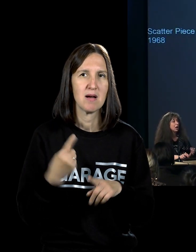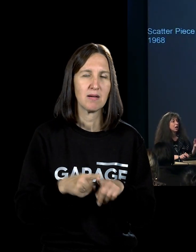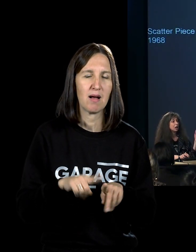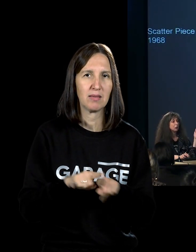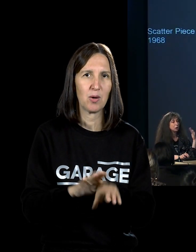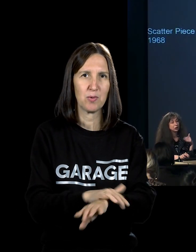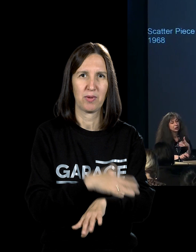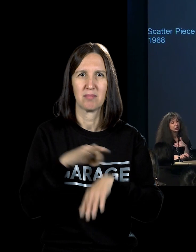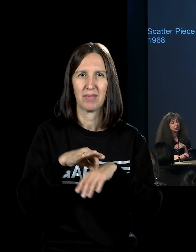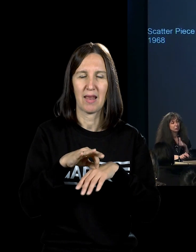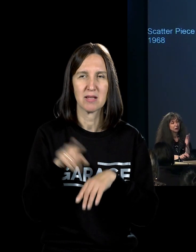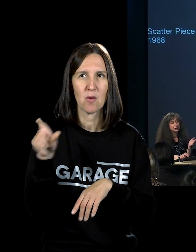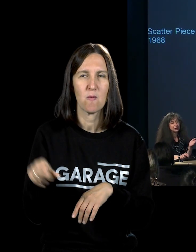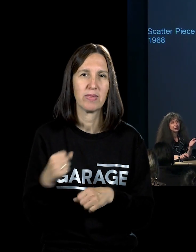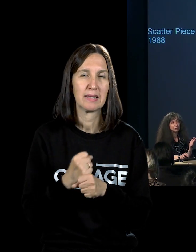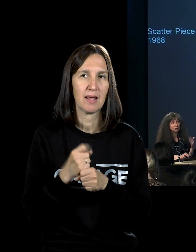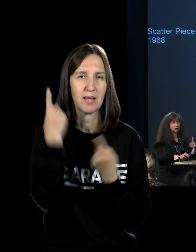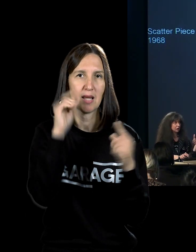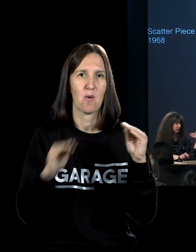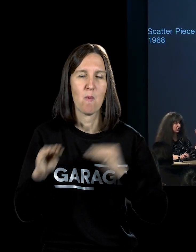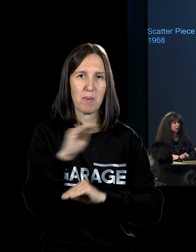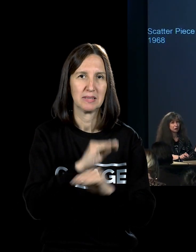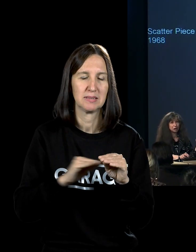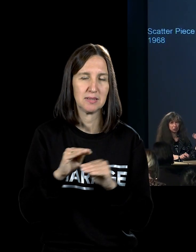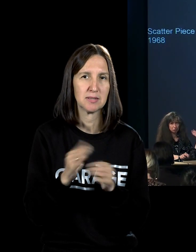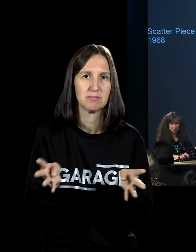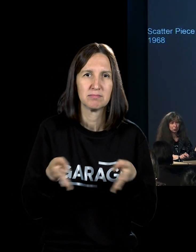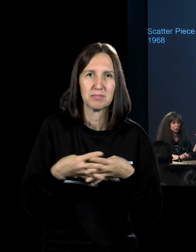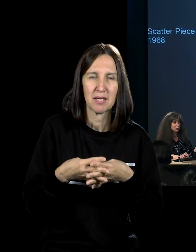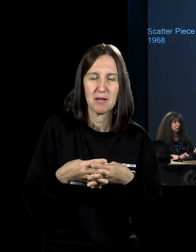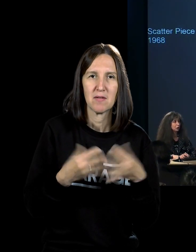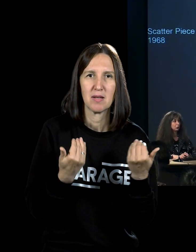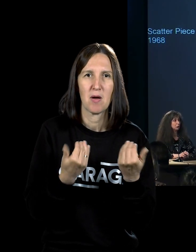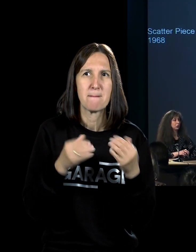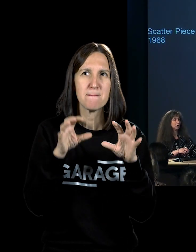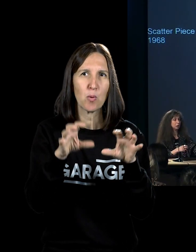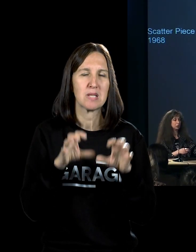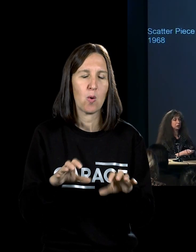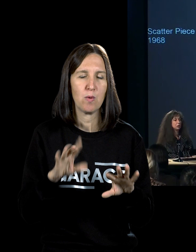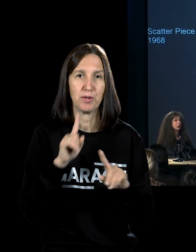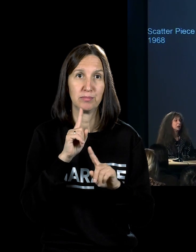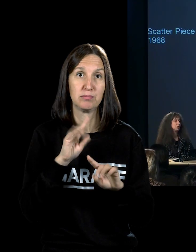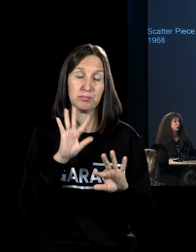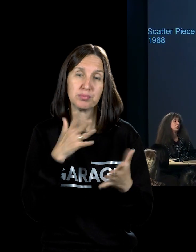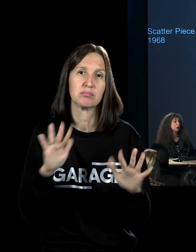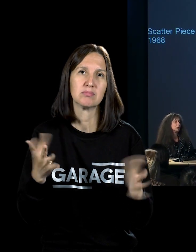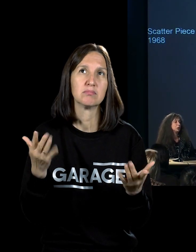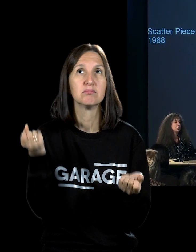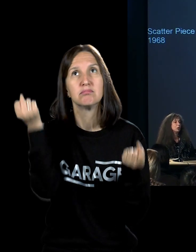физиологичное. А он делает композиции, генерированные по законам случая, вот такой вот...